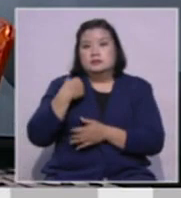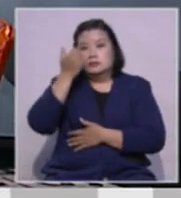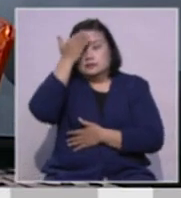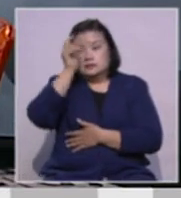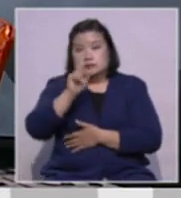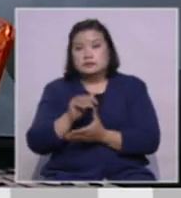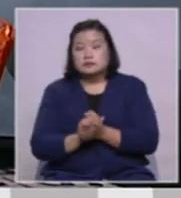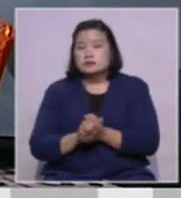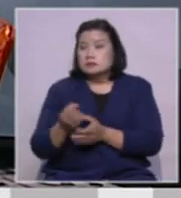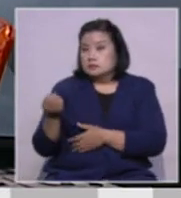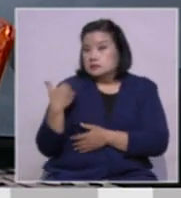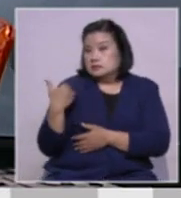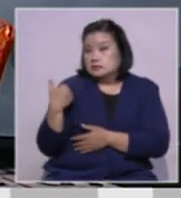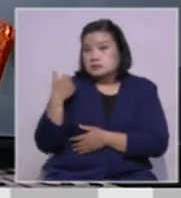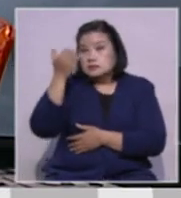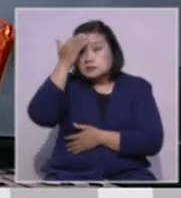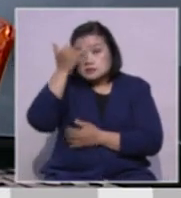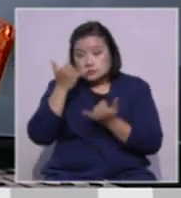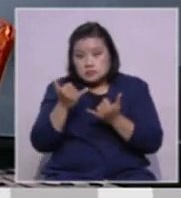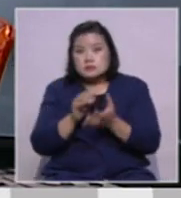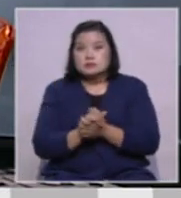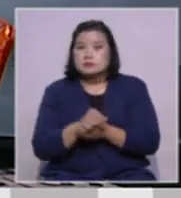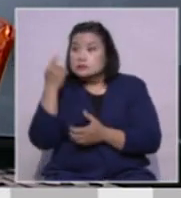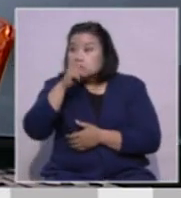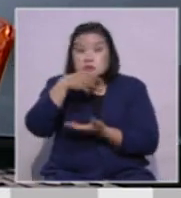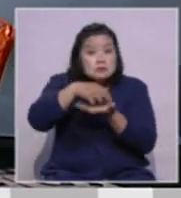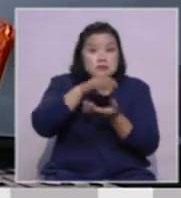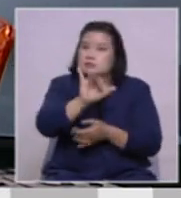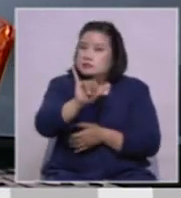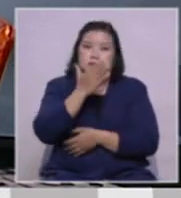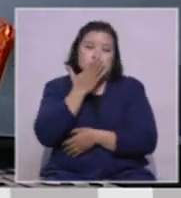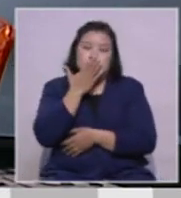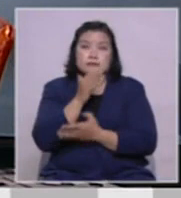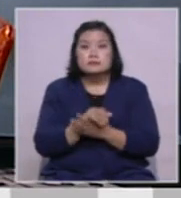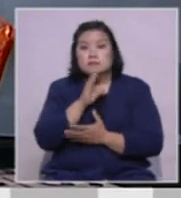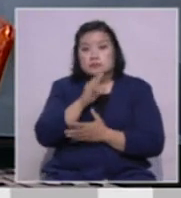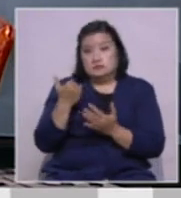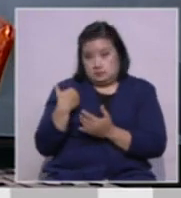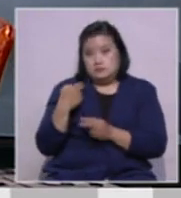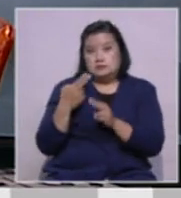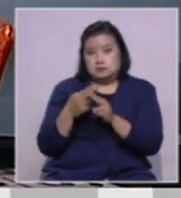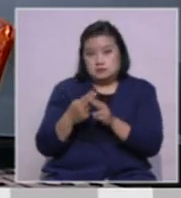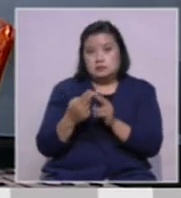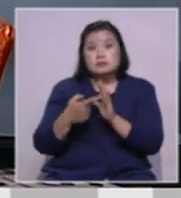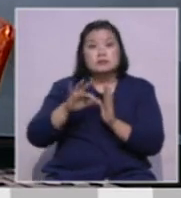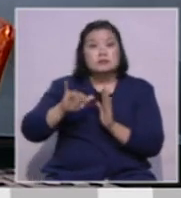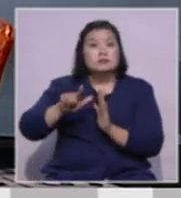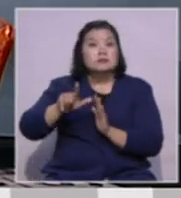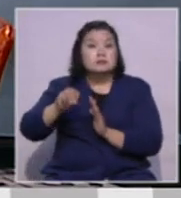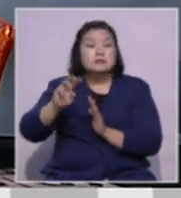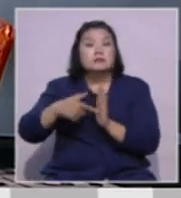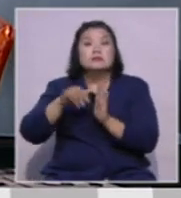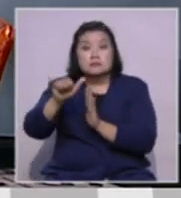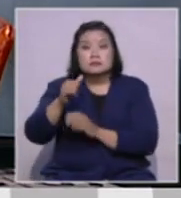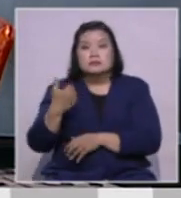มีรายงานข่าวนะครับยังไม่ใช่เป็นมีการออกมาจากใครเป็นคนที่ให้สัมภาษณ์คือบอกว่าคุณเฉลิมชัยที่เป็นรัฐมนตรีเนี่ยจะดูแล4หน่วยงานห